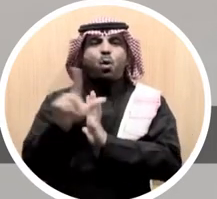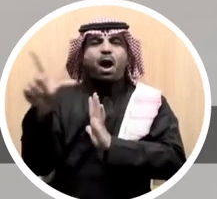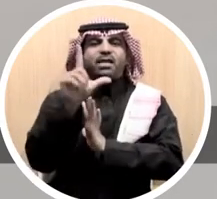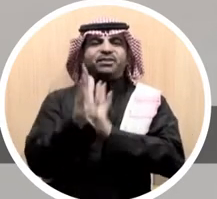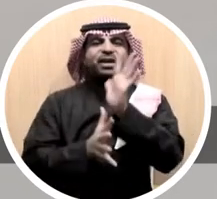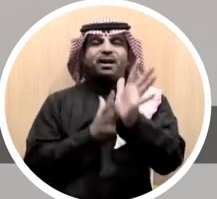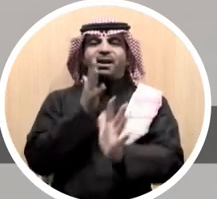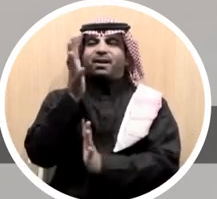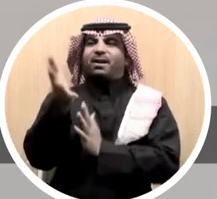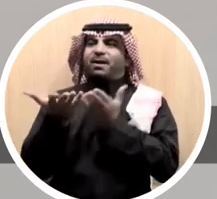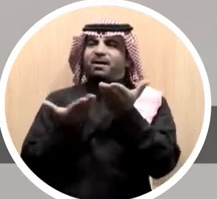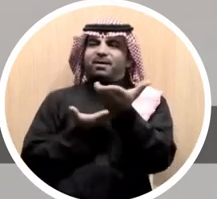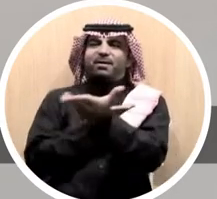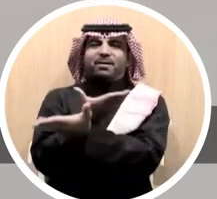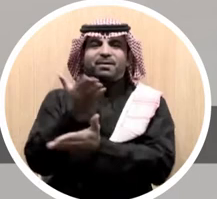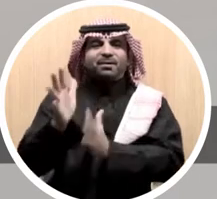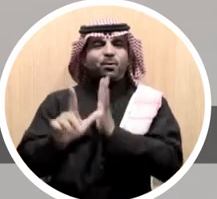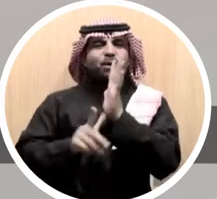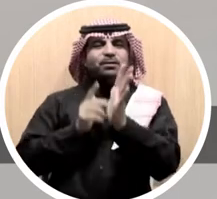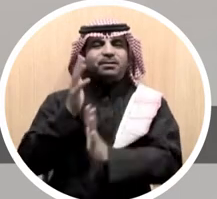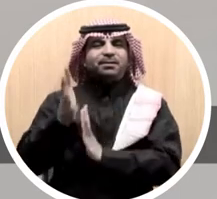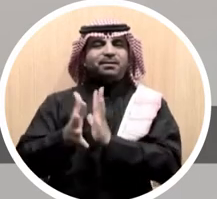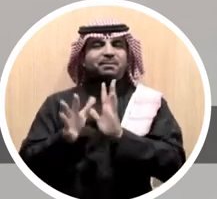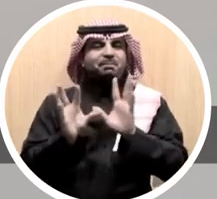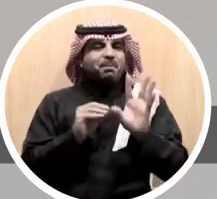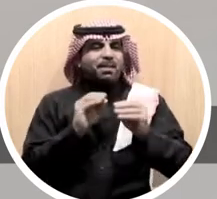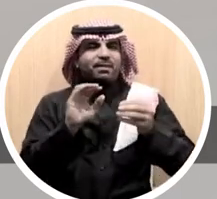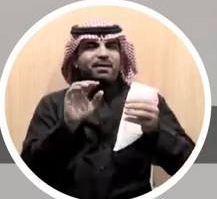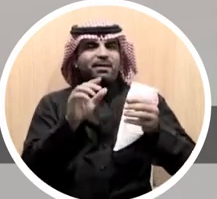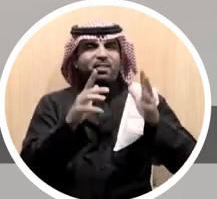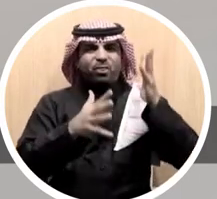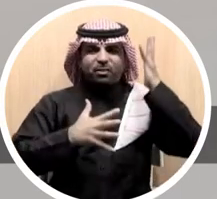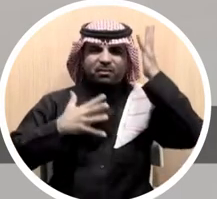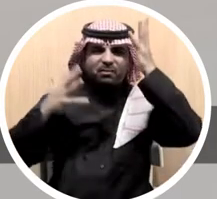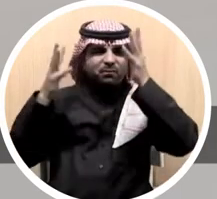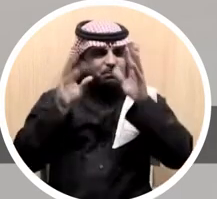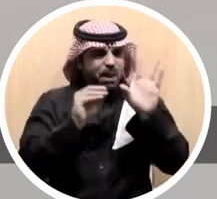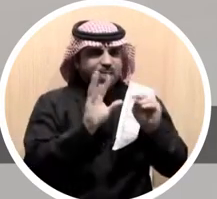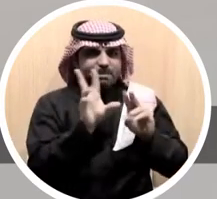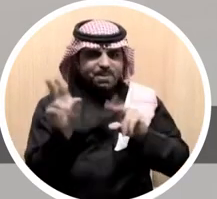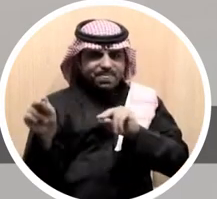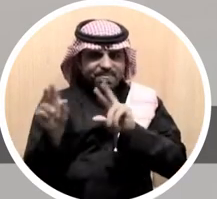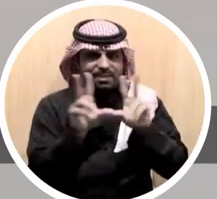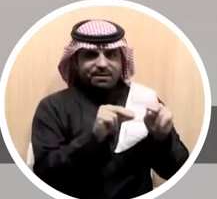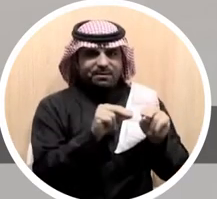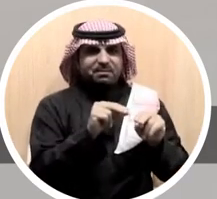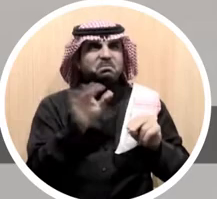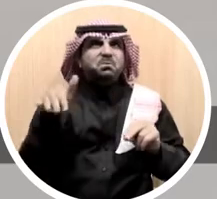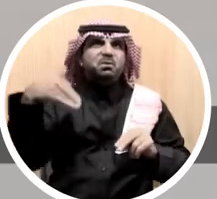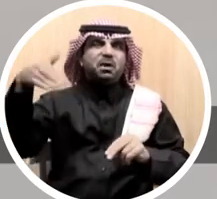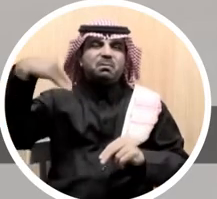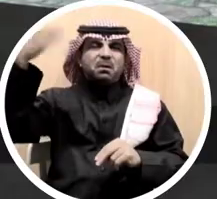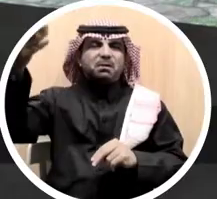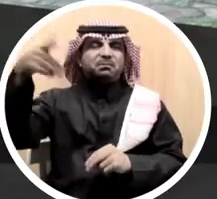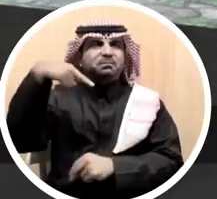من الأفراد ممن هم في ظروف سامي، قد يعني لهم المستقبل العيش في كنف رعاية دائمة. ولكن